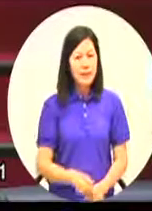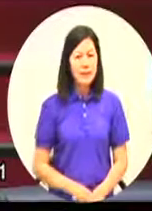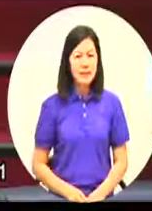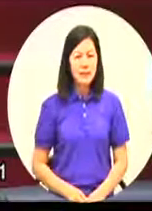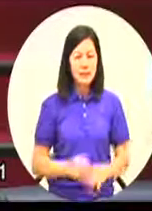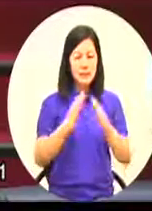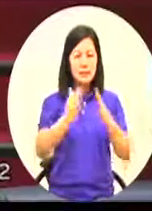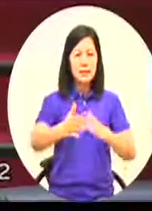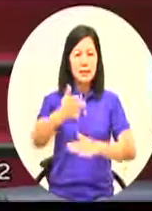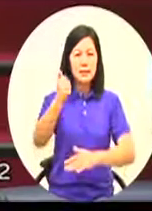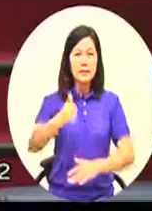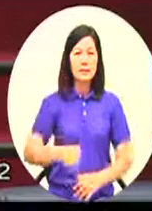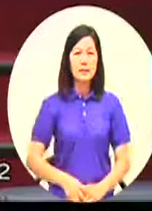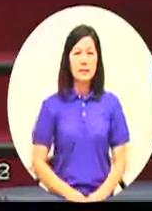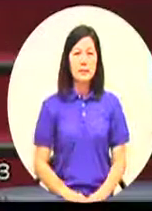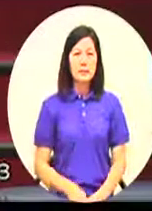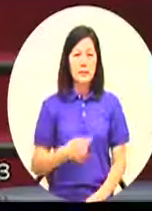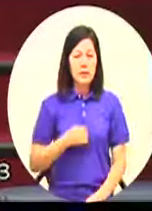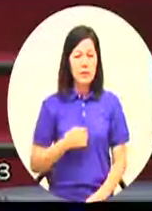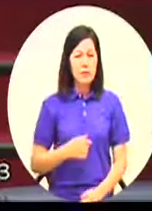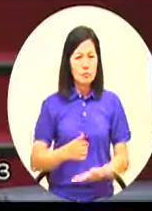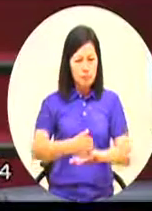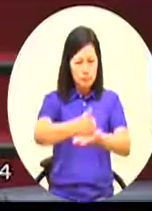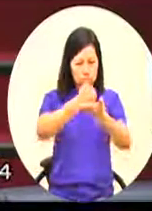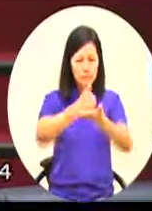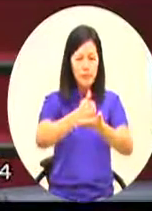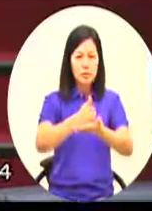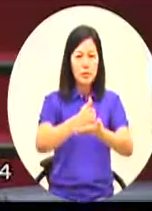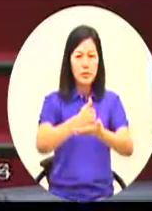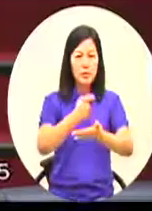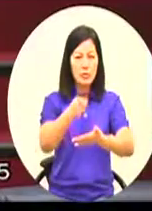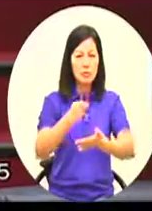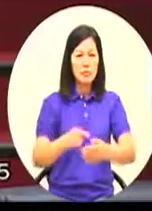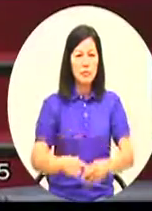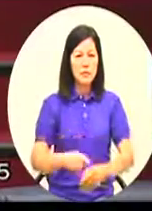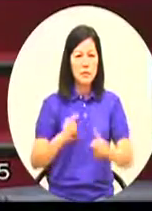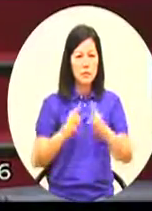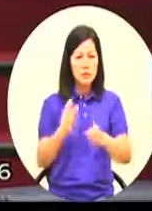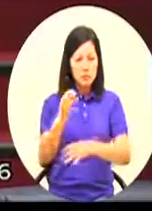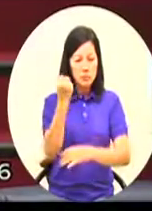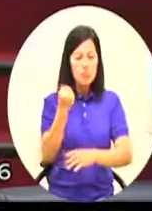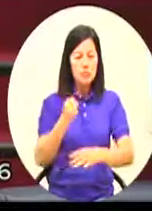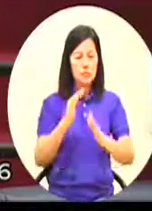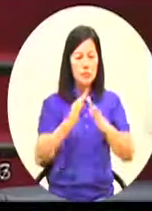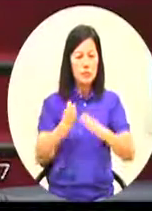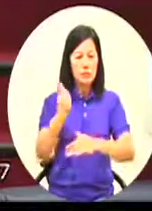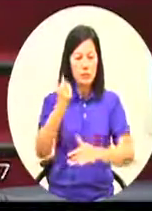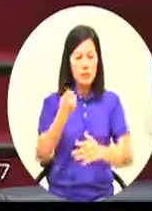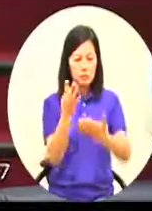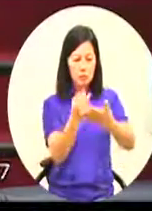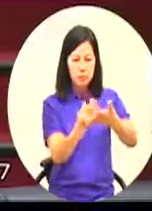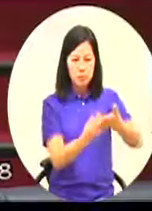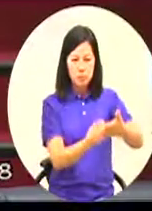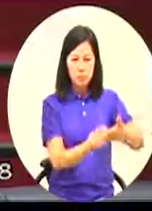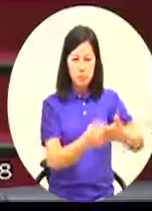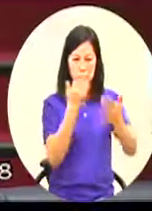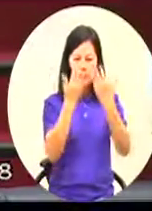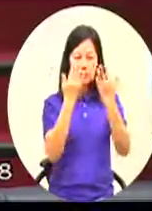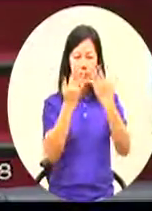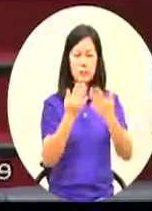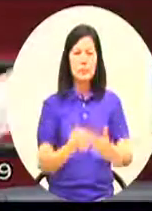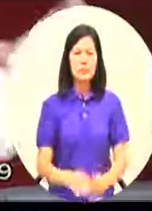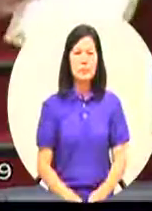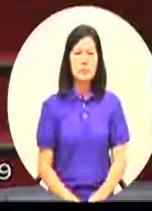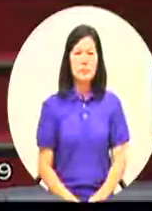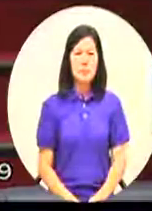长，我非常尊重我们的市长，因为他是一个人权市长，数字会说话。